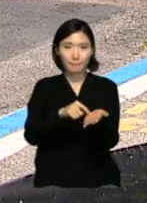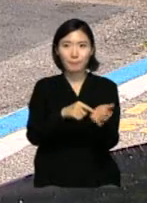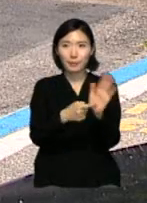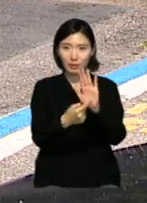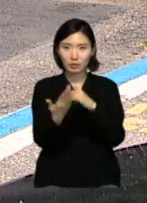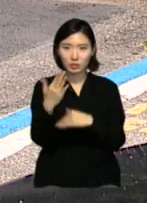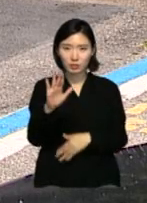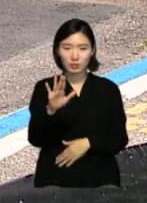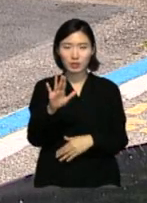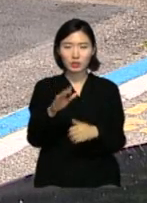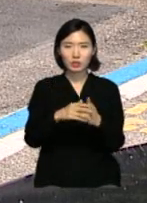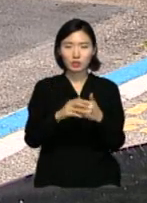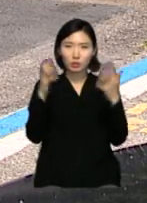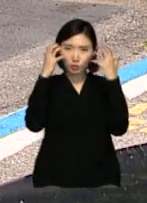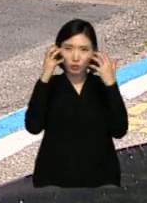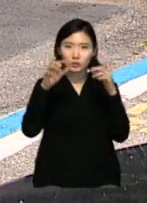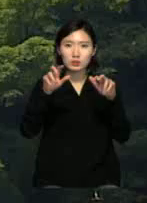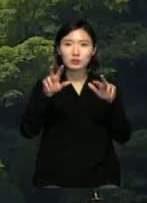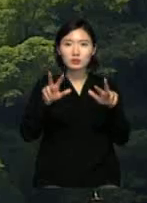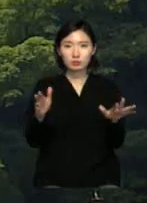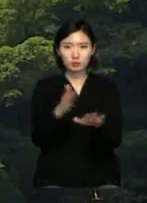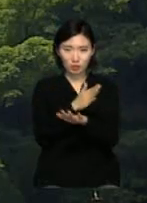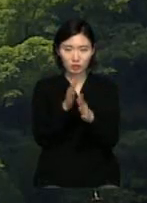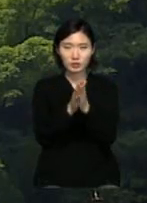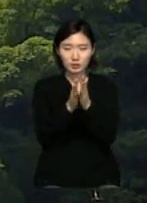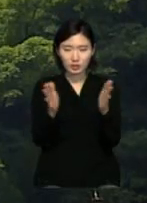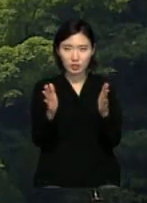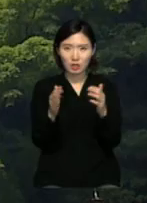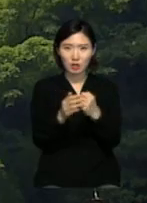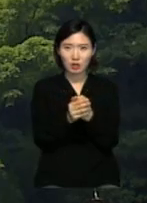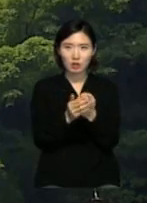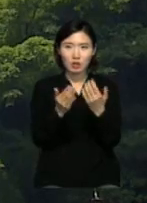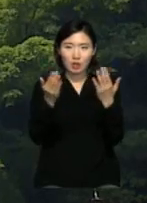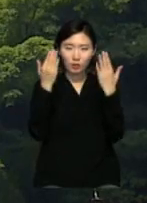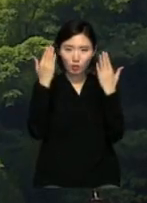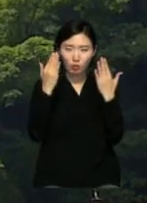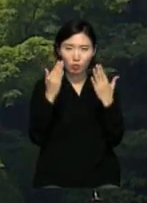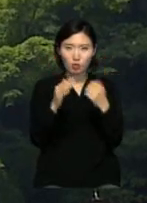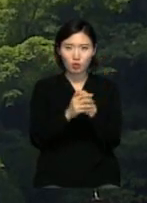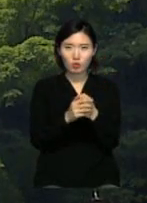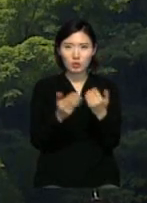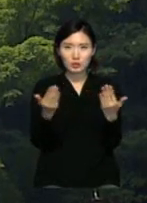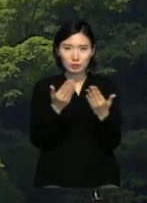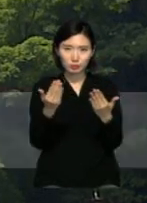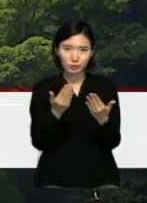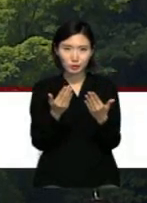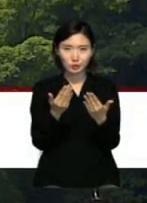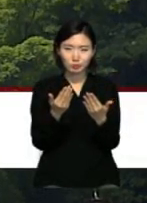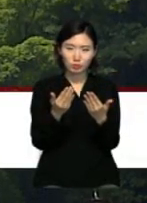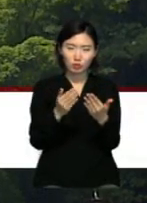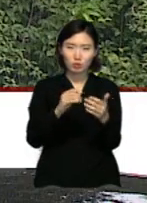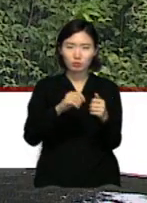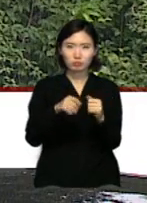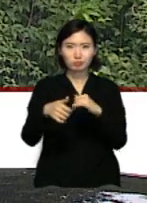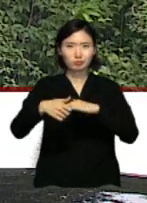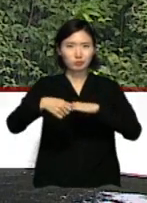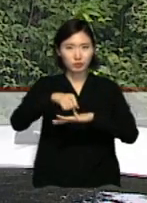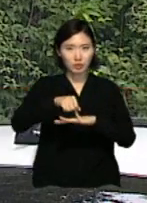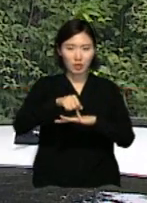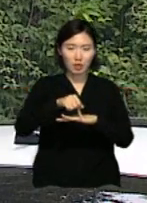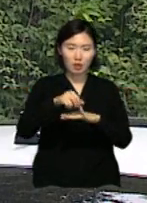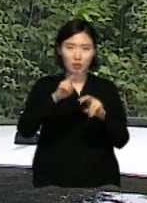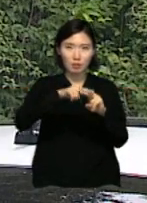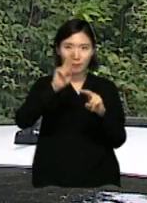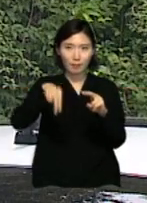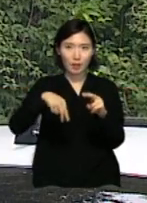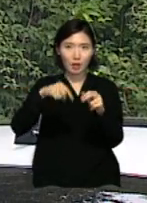씨의 시련은 이때부터 시작됩니다. 학교가 근무 성적 불량 등의 이유로 한 씨를 직위 해제한 겁니다. 선생님